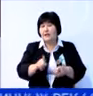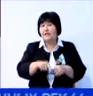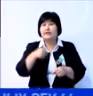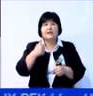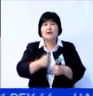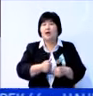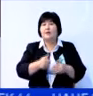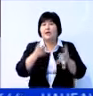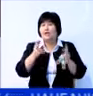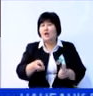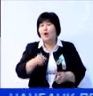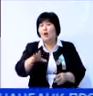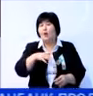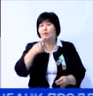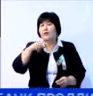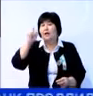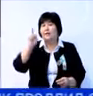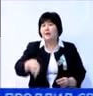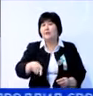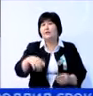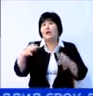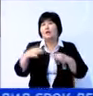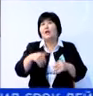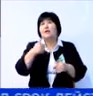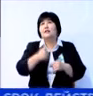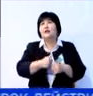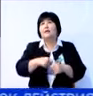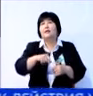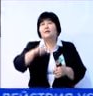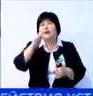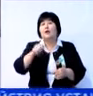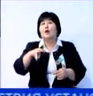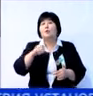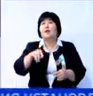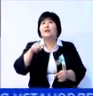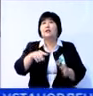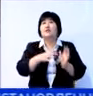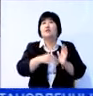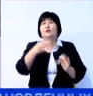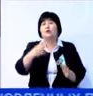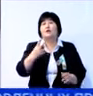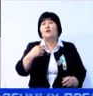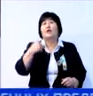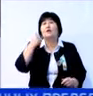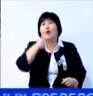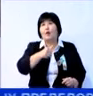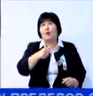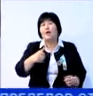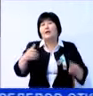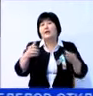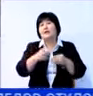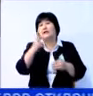самых трагических. Он был мобилизован на фронт в самый разгар войны, в марте 1942 года. В